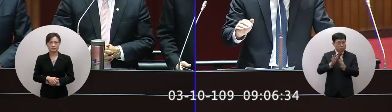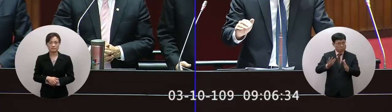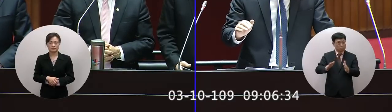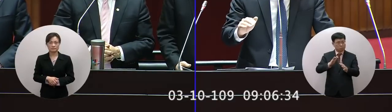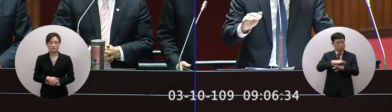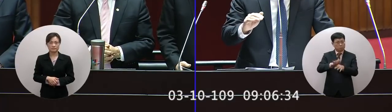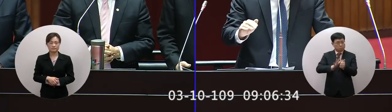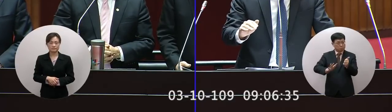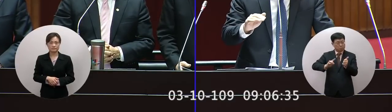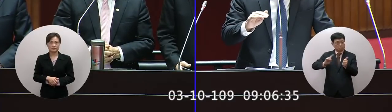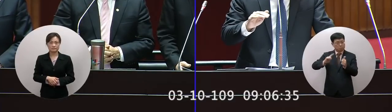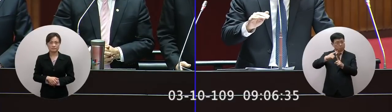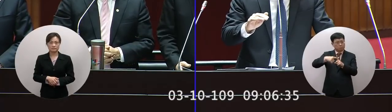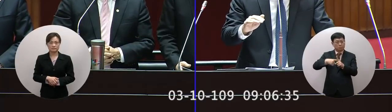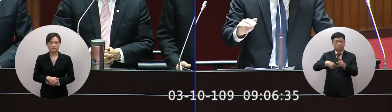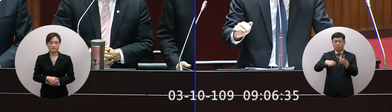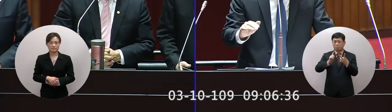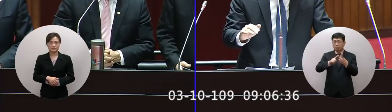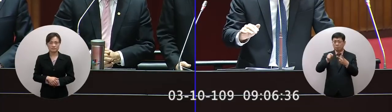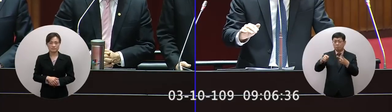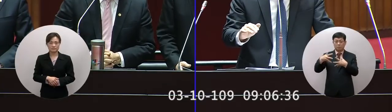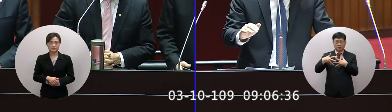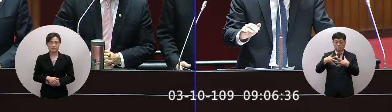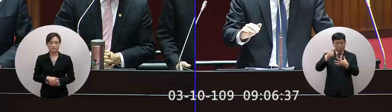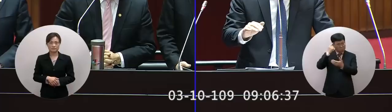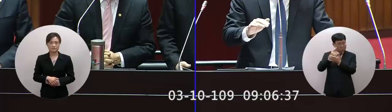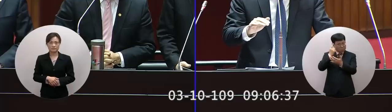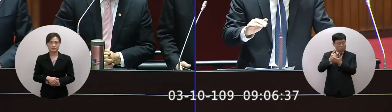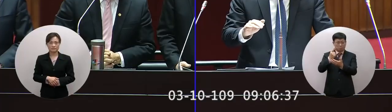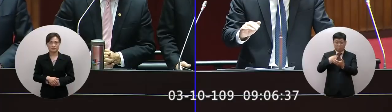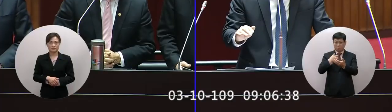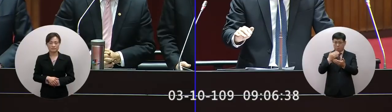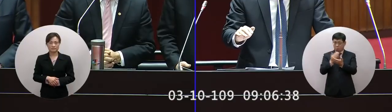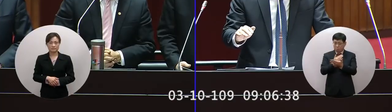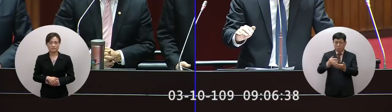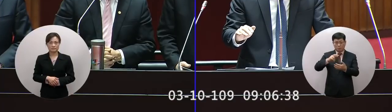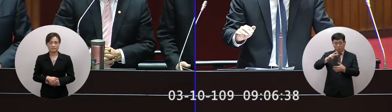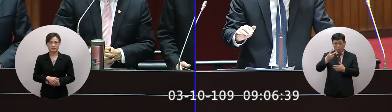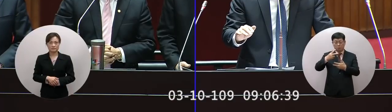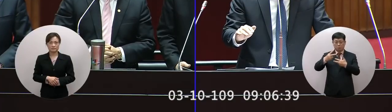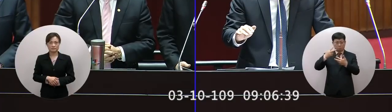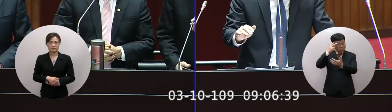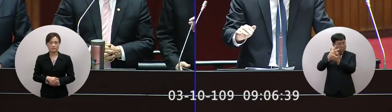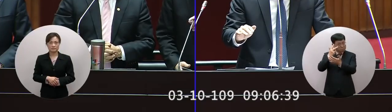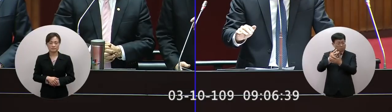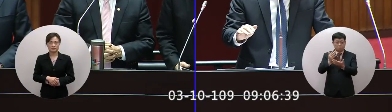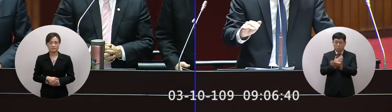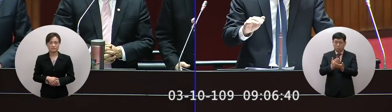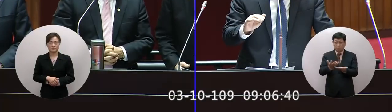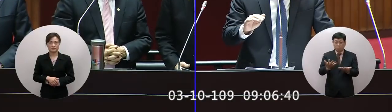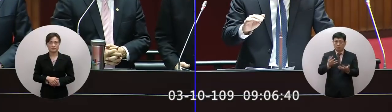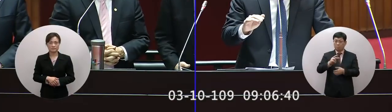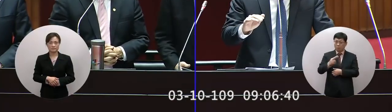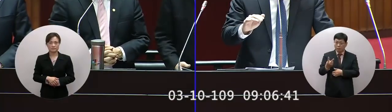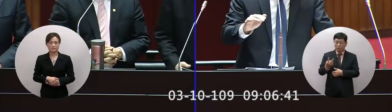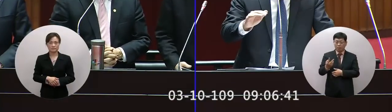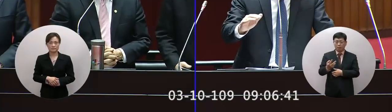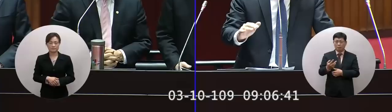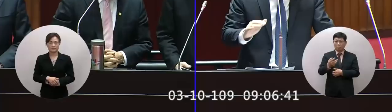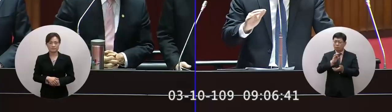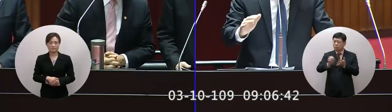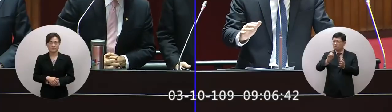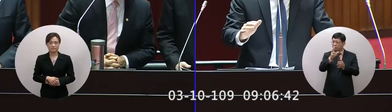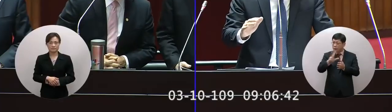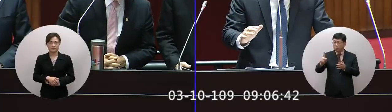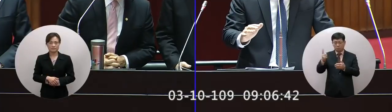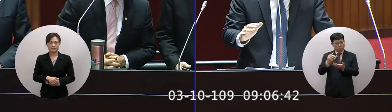么情况？还有，这是每日的评估吗？还是每周的评估？还是？用